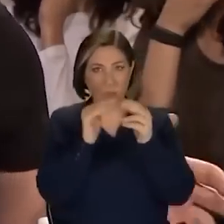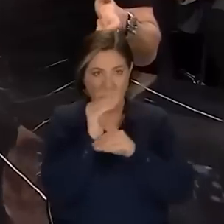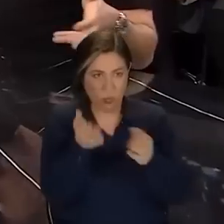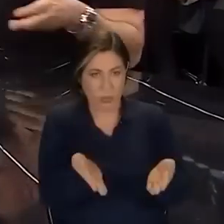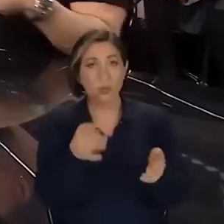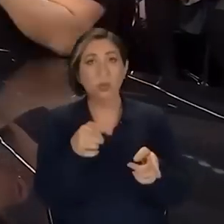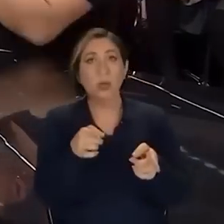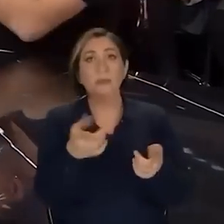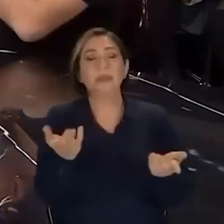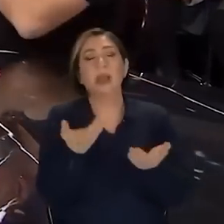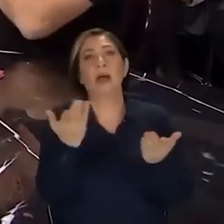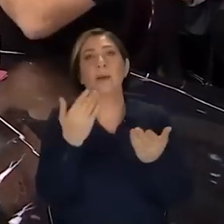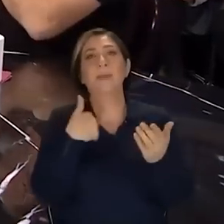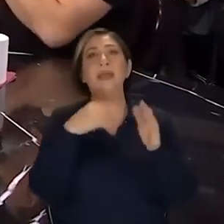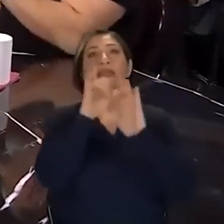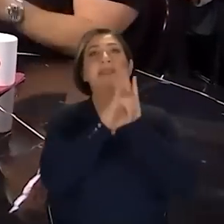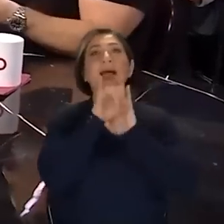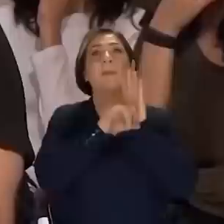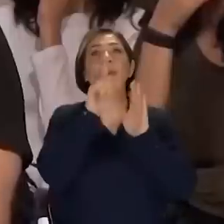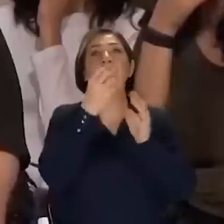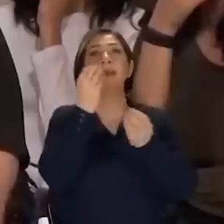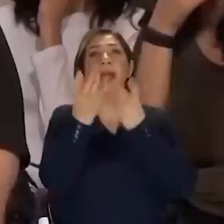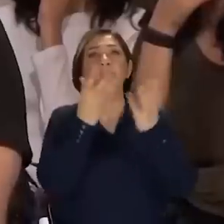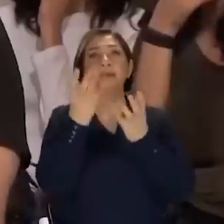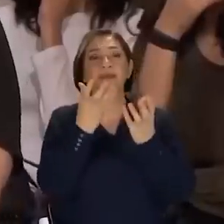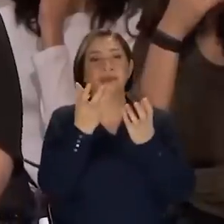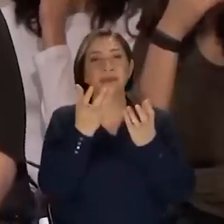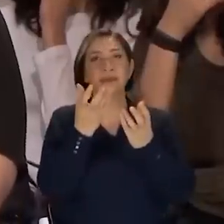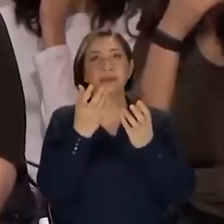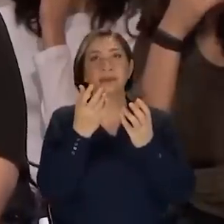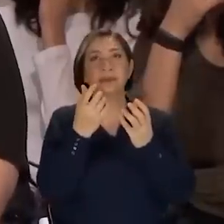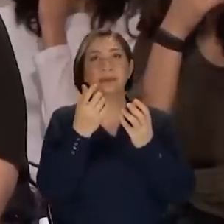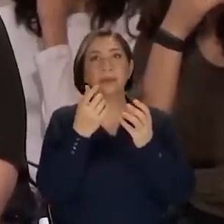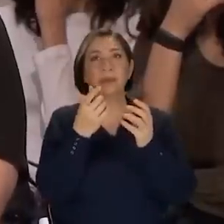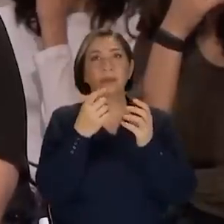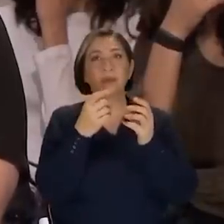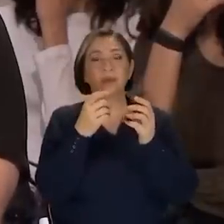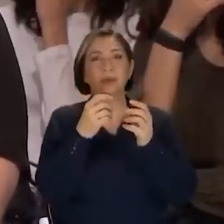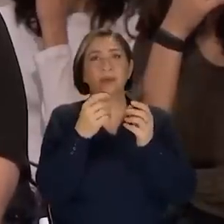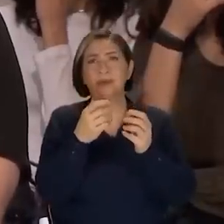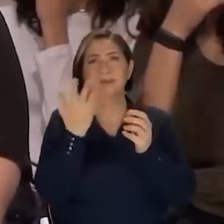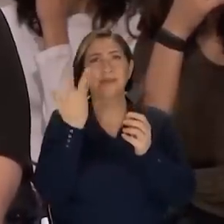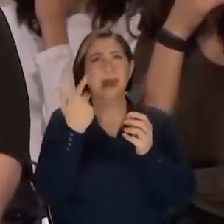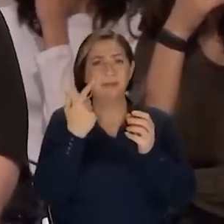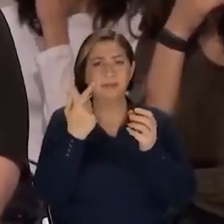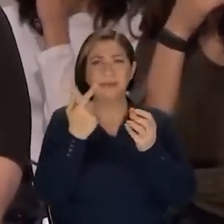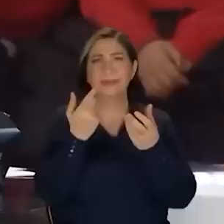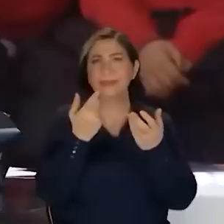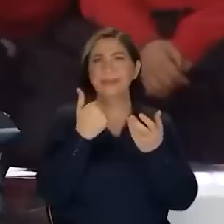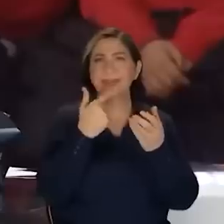E şu anda mesela ben Instagram'da bir tane yemekçi izliyorum supangle'nin Yanına pilav koyan çocuk